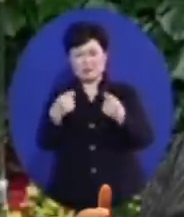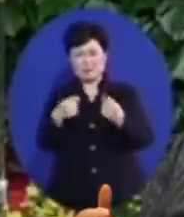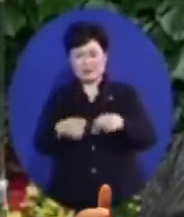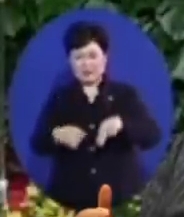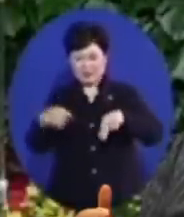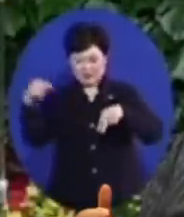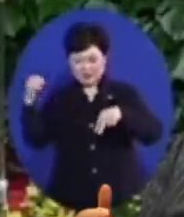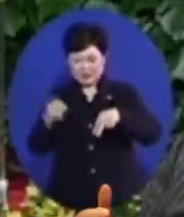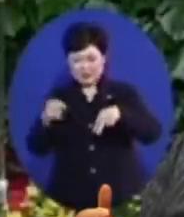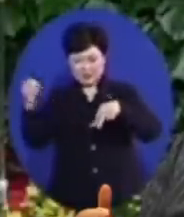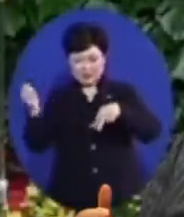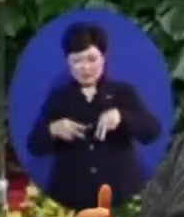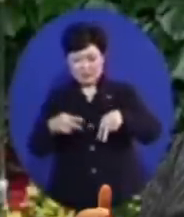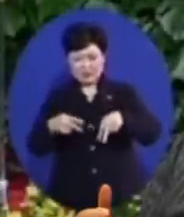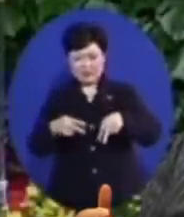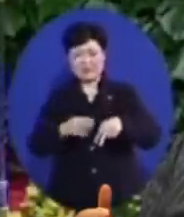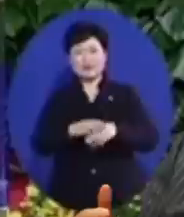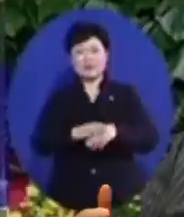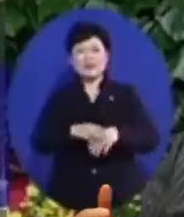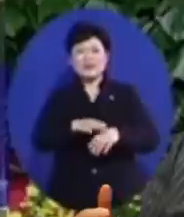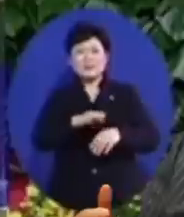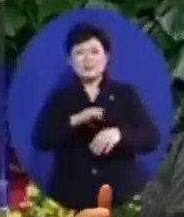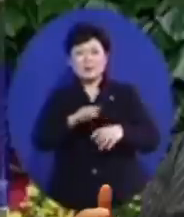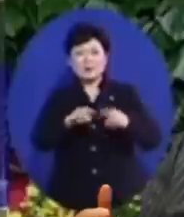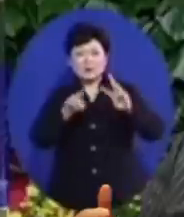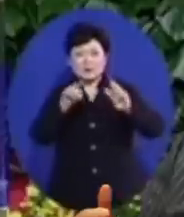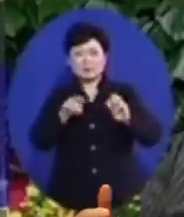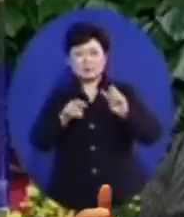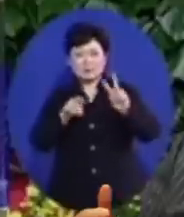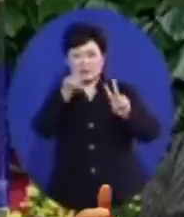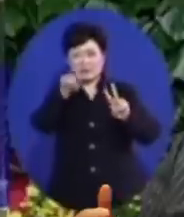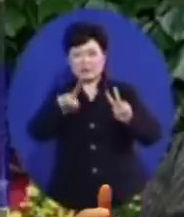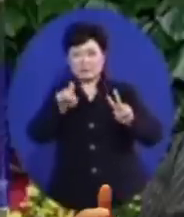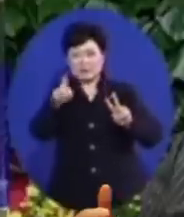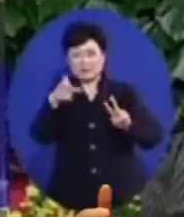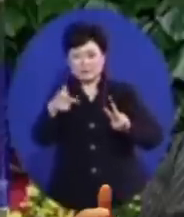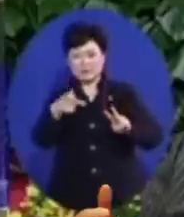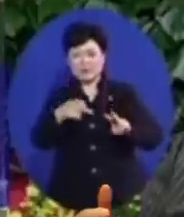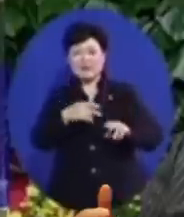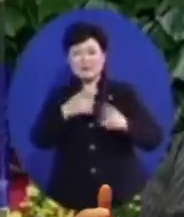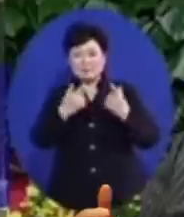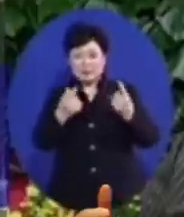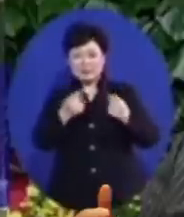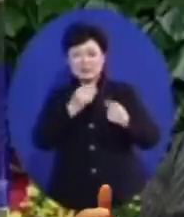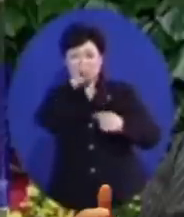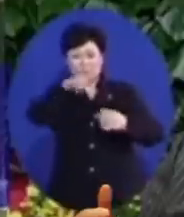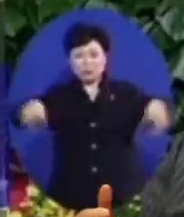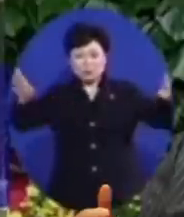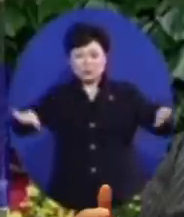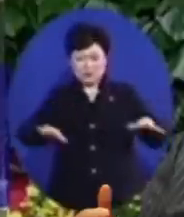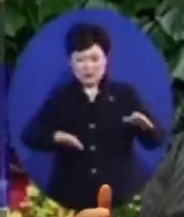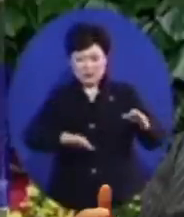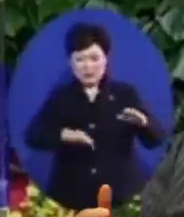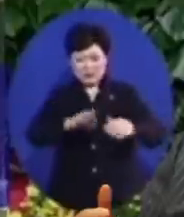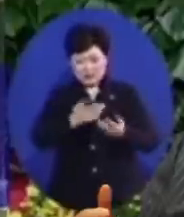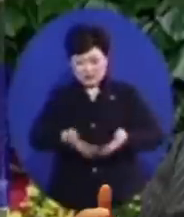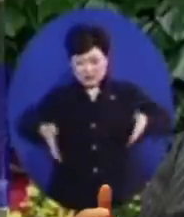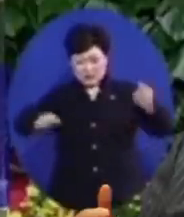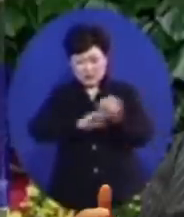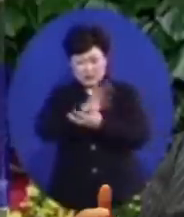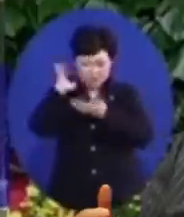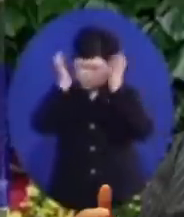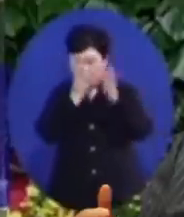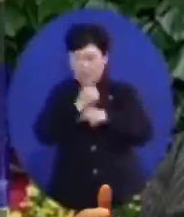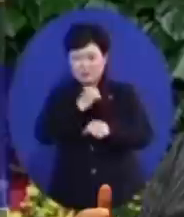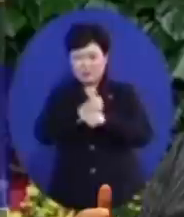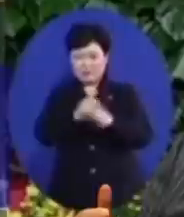32장 11절로 12절은 마치 독수리가 자기의 보금자리를 어지럽게 하며 자기의 새끼 위에는 불거리며 그의 날개를 펴서 새끼를 받으며